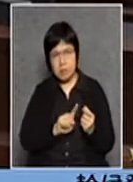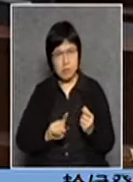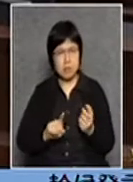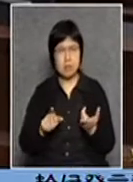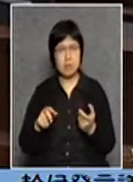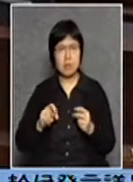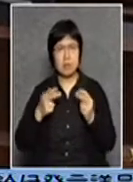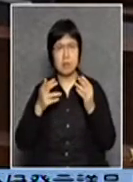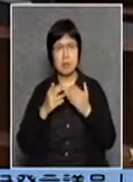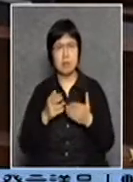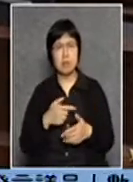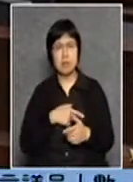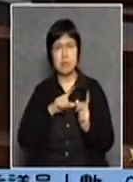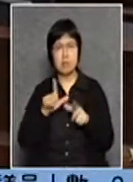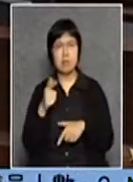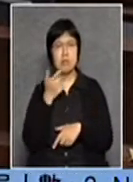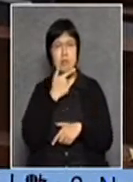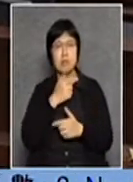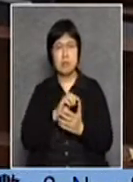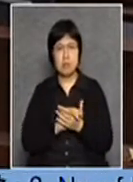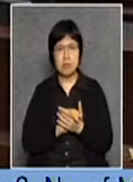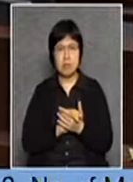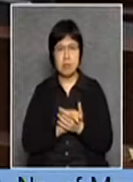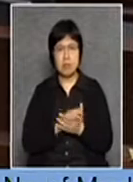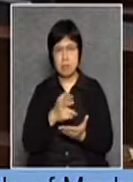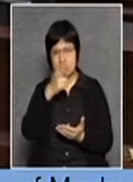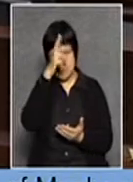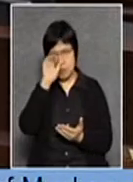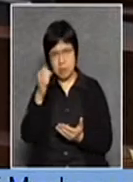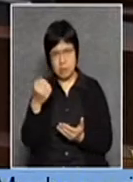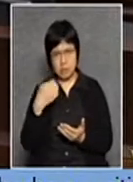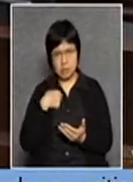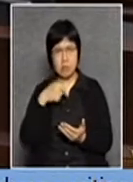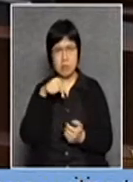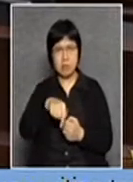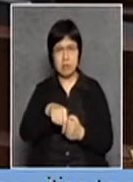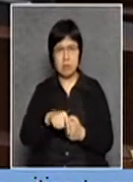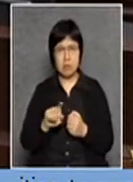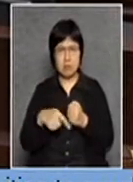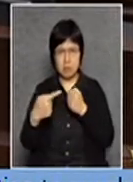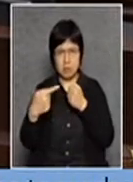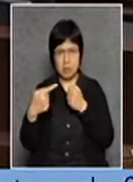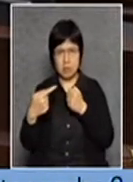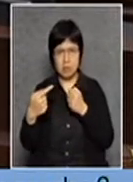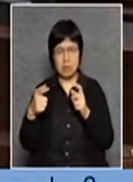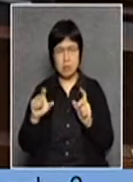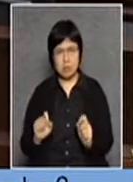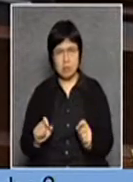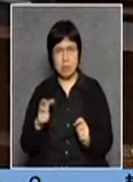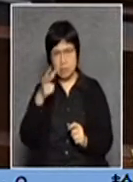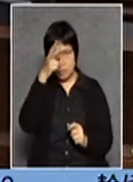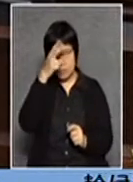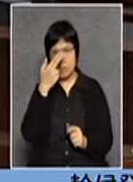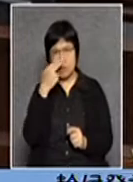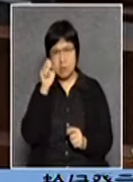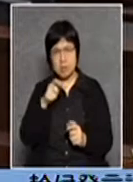局又拒絕交代。就此，政府可否告知本會：一、為何政府沒有按慣例